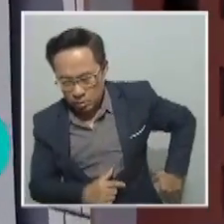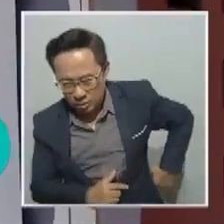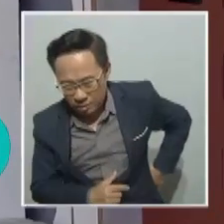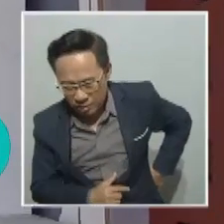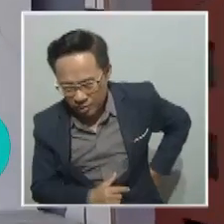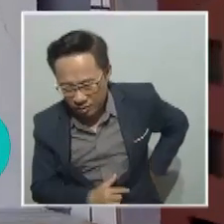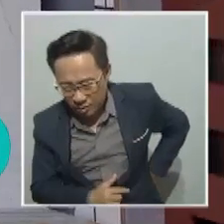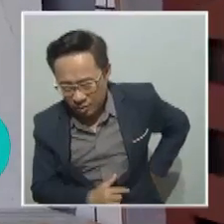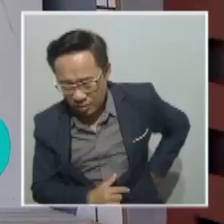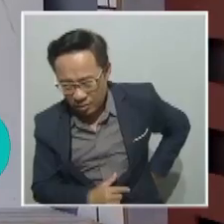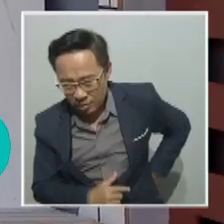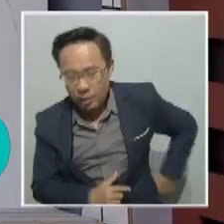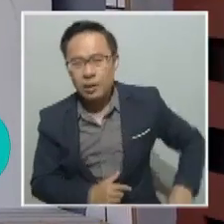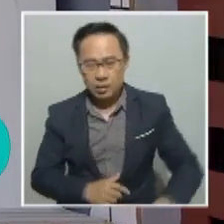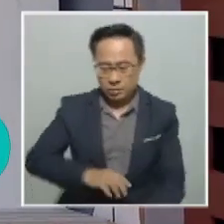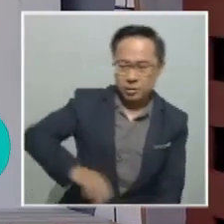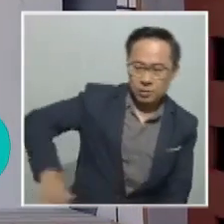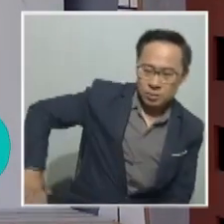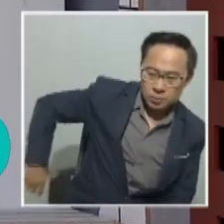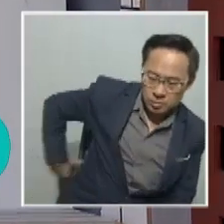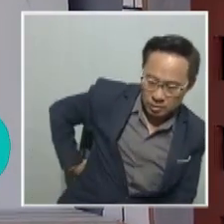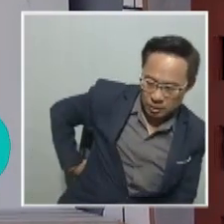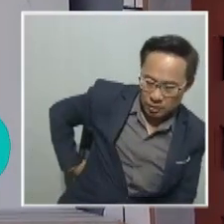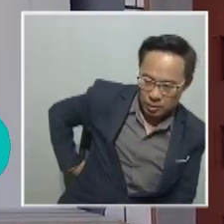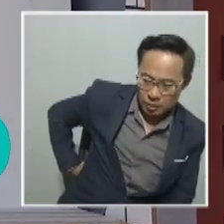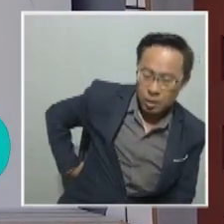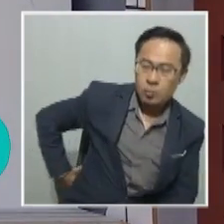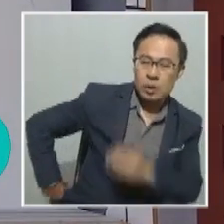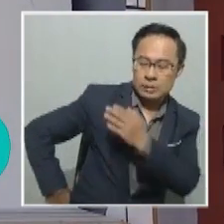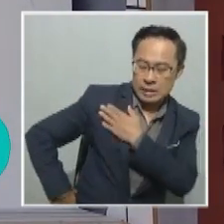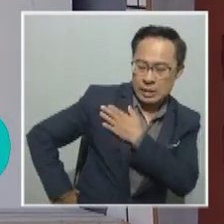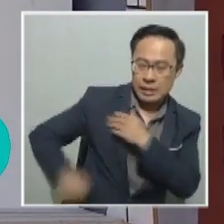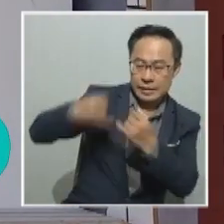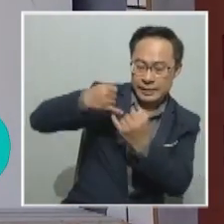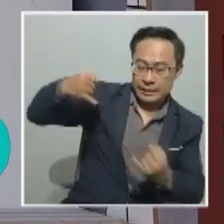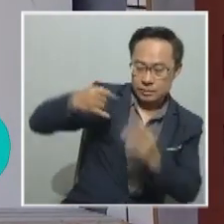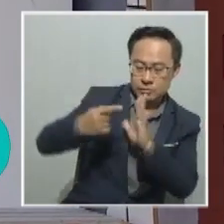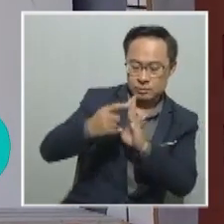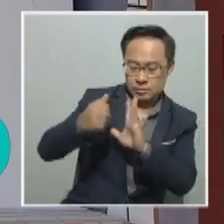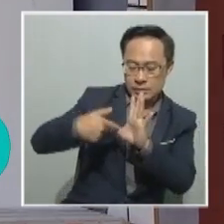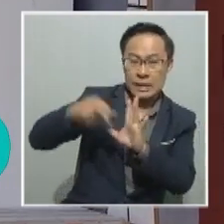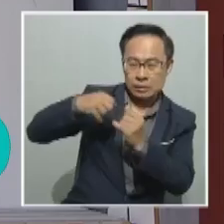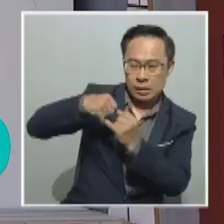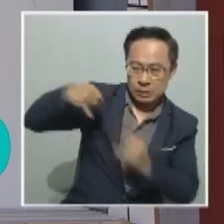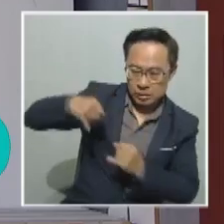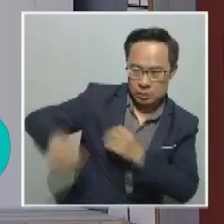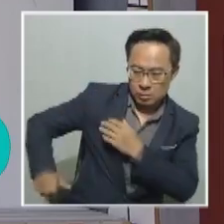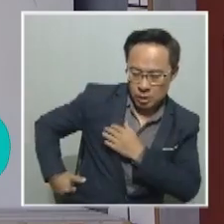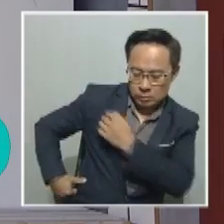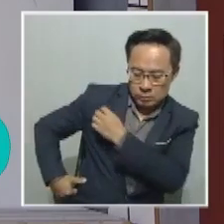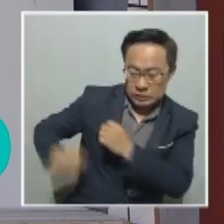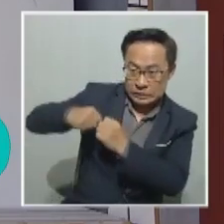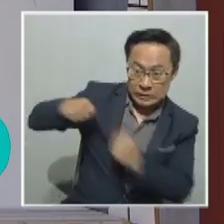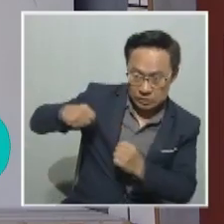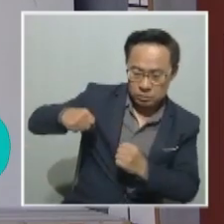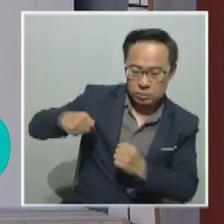ทำไมถึงมันเป็นด้านนี้ใช่มั้ยฮะ เหมือนท่าจับผู้ร้ายเลยคร ับ ถูกต้องเพราะว่าเส้นเอ็นด้านหน้าที่บอกเนี่ยที่ยึดไหล่เนี่ยมันมีการยึดเพ